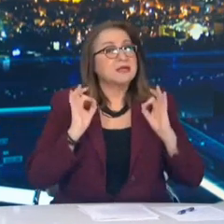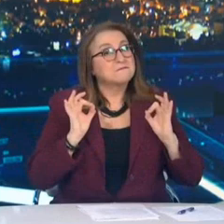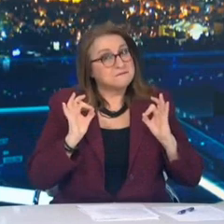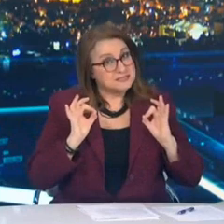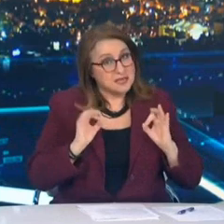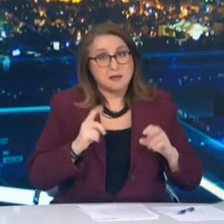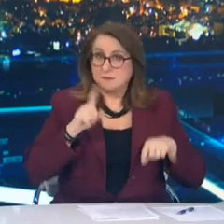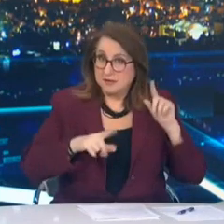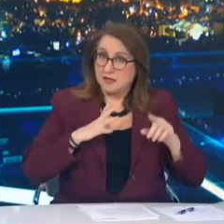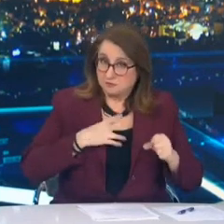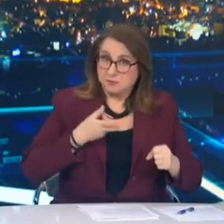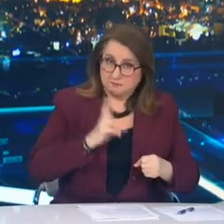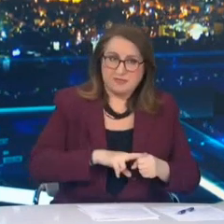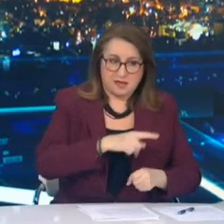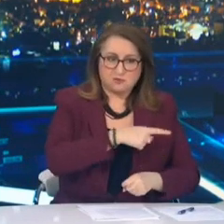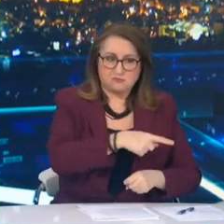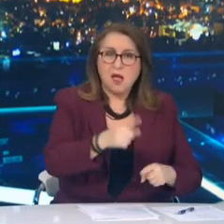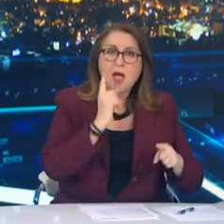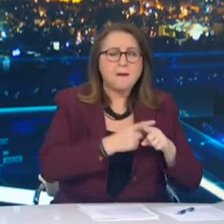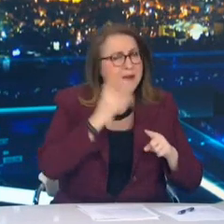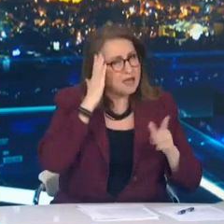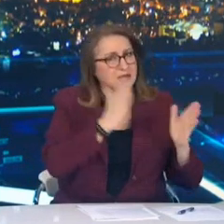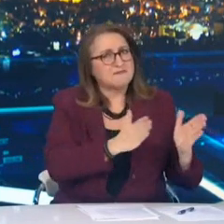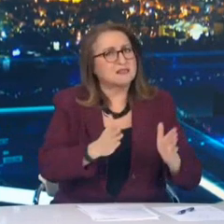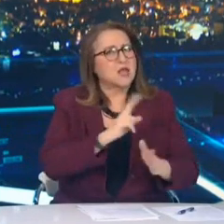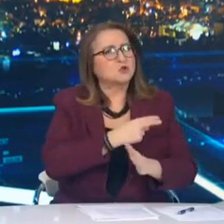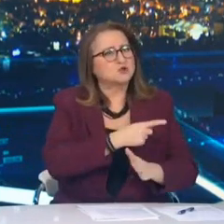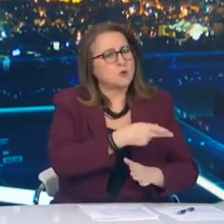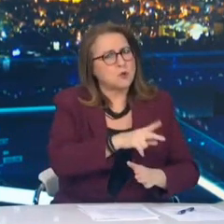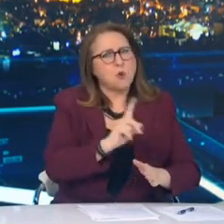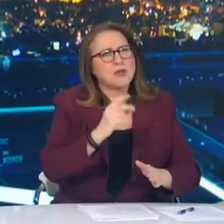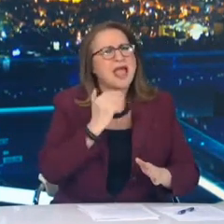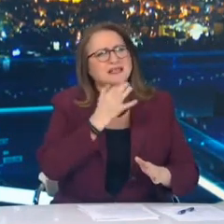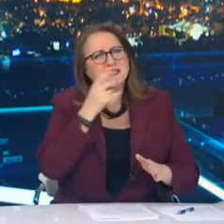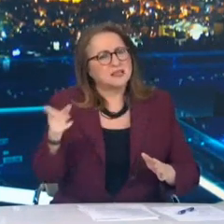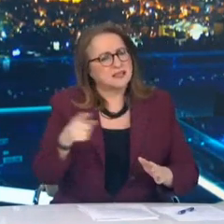των ασθενών που χάνουν τη ζωή τους εκτός ΜΕΘ. Πολύ μικρό. 20% νομίζω.